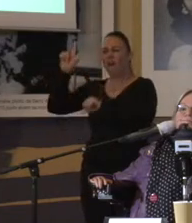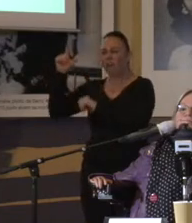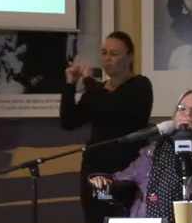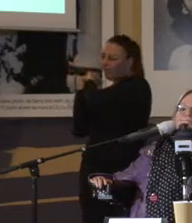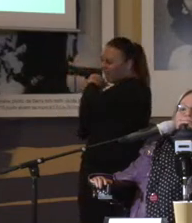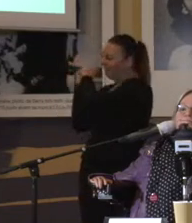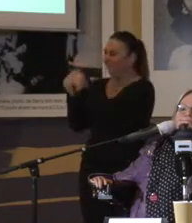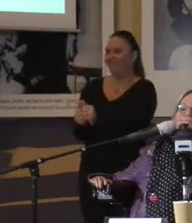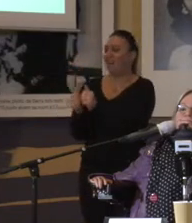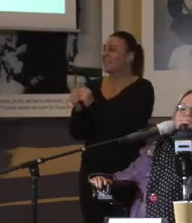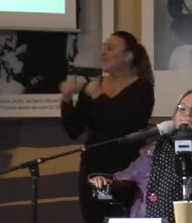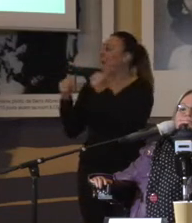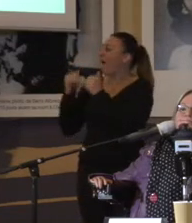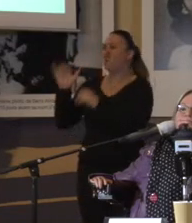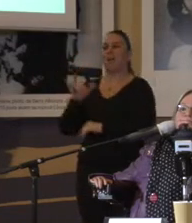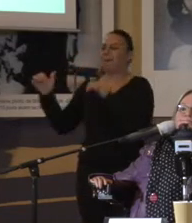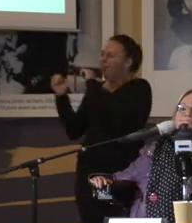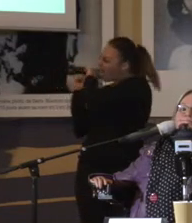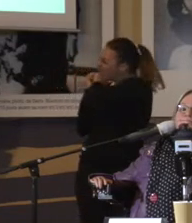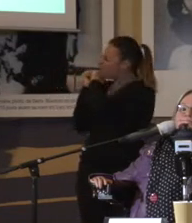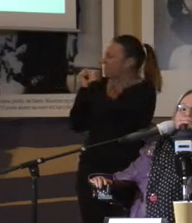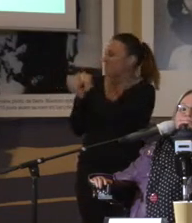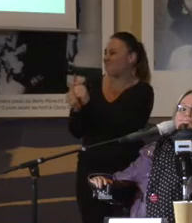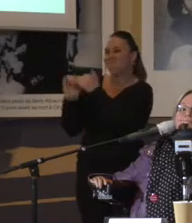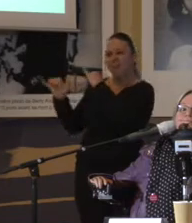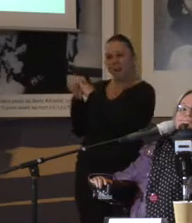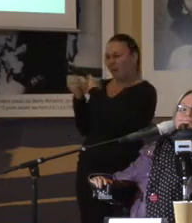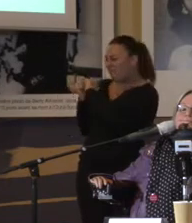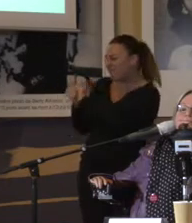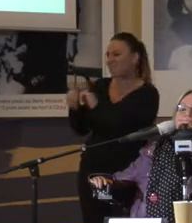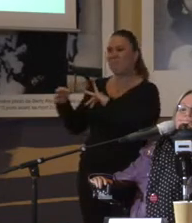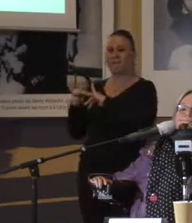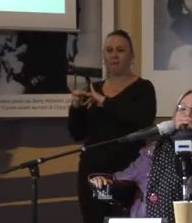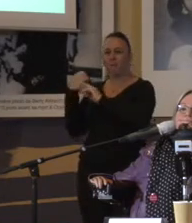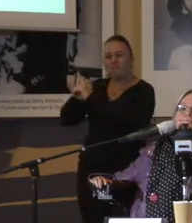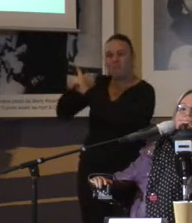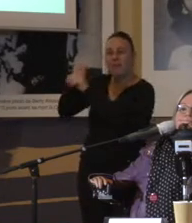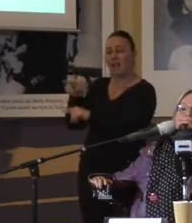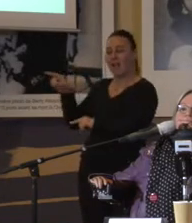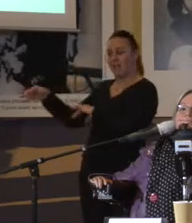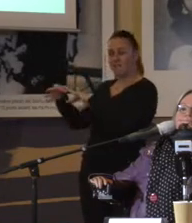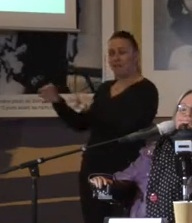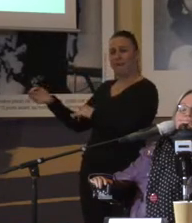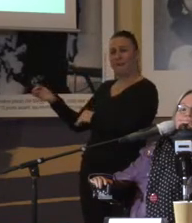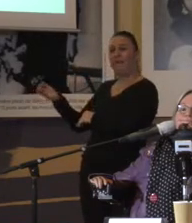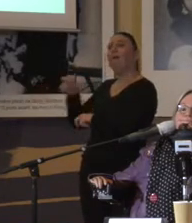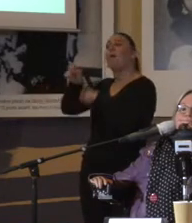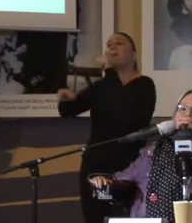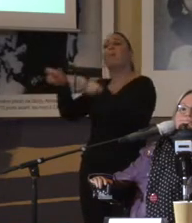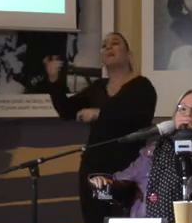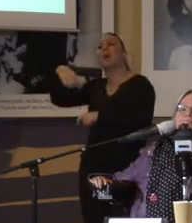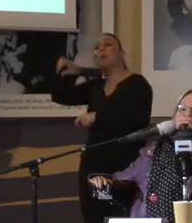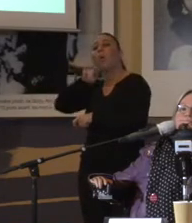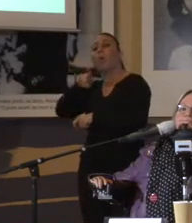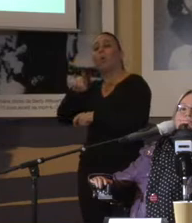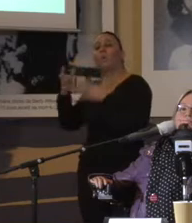n'a jamais lâché. Voilà, on s'est battu et ma femme dit toujours à ceux qui